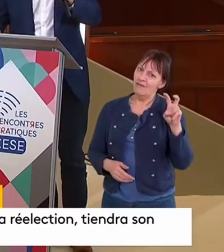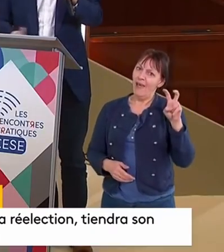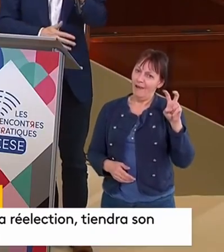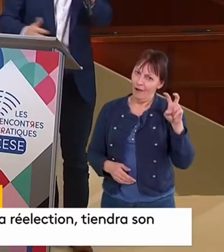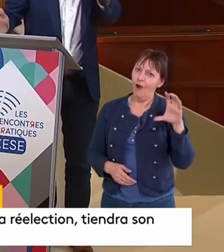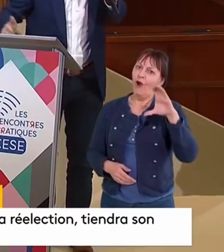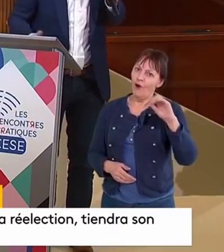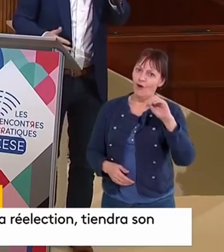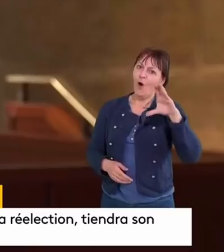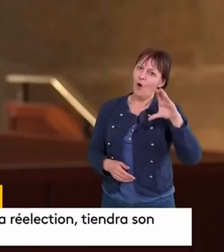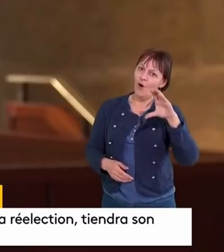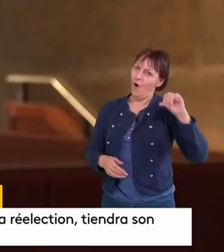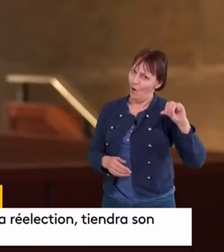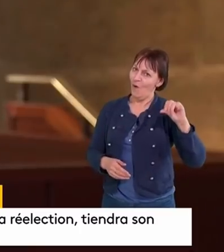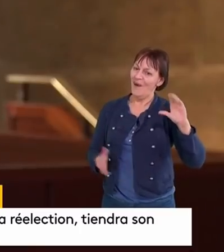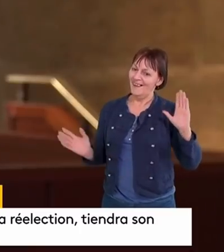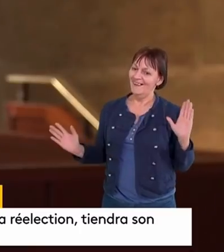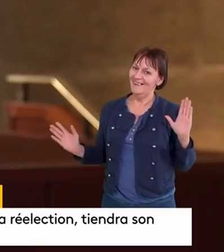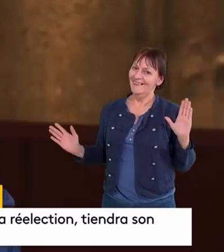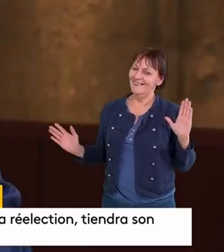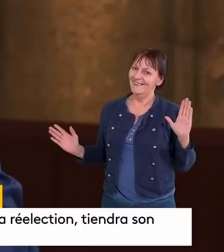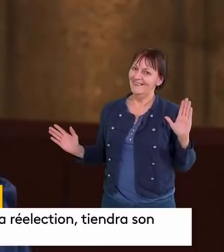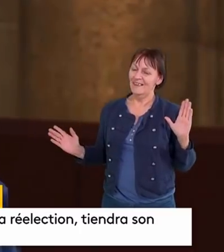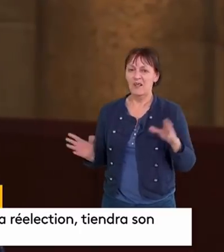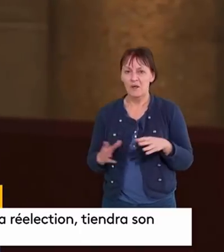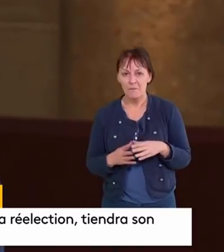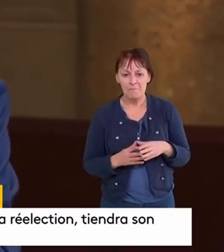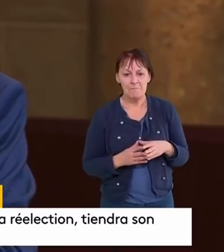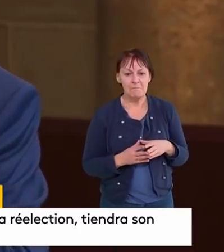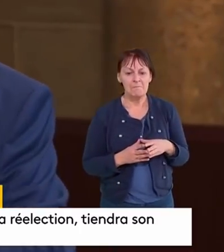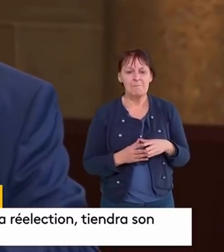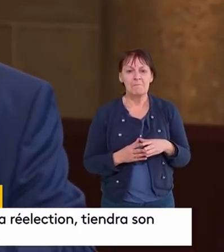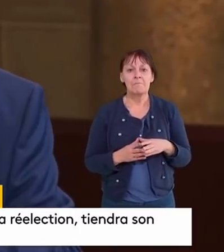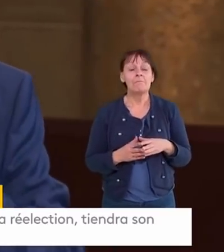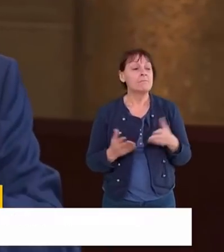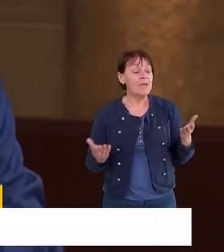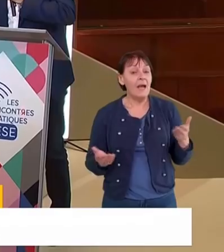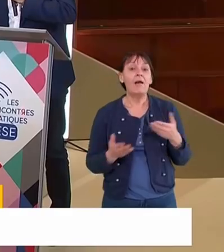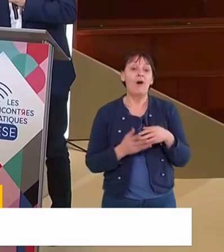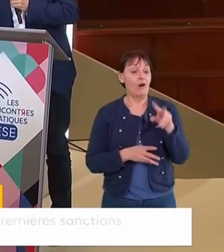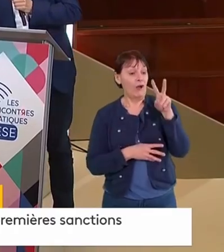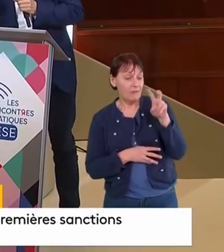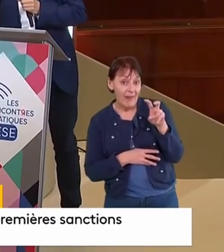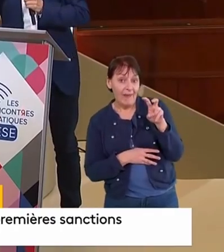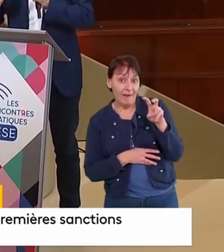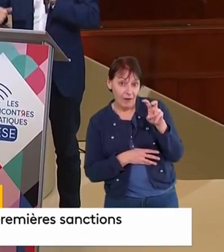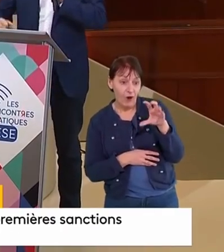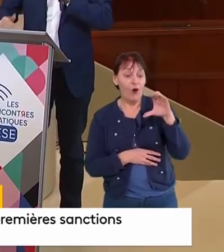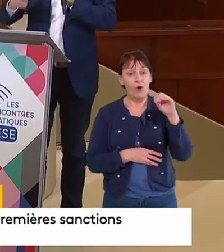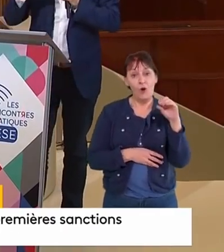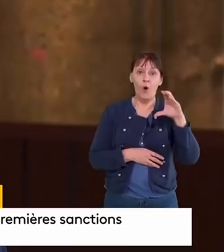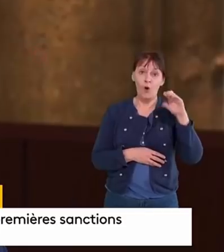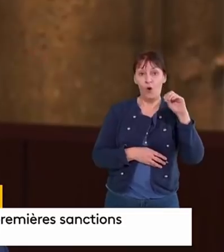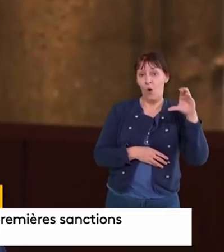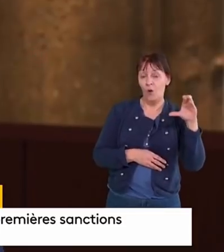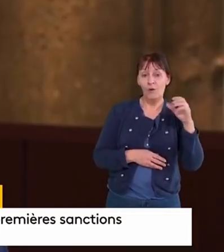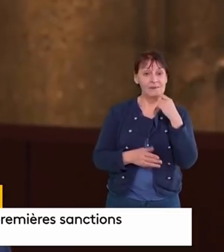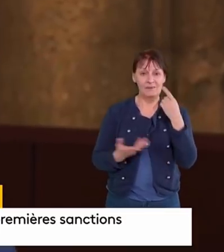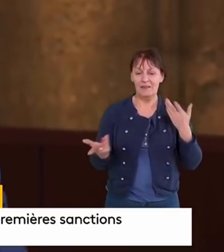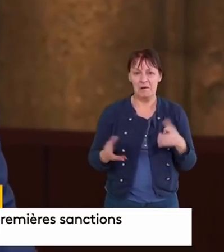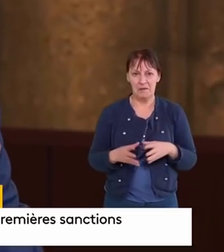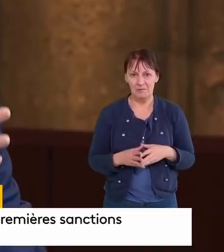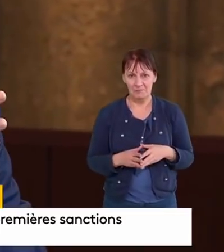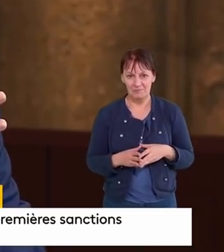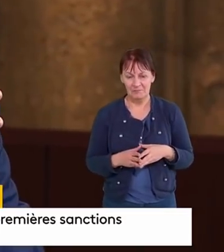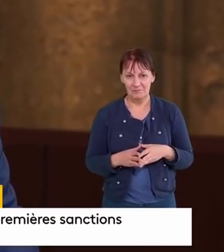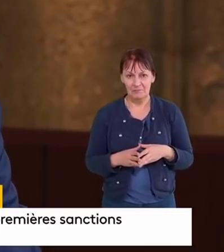j'assume. Écolo, coco. Voilà. C'est quoi le un écolo, coco, c'est quelqu'un qui, justement, se